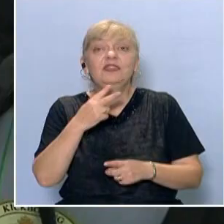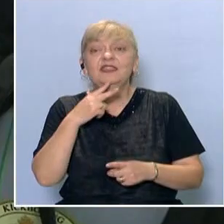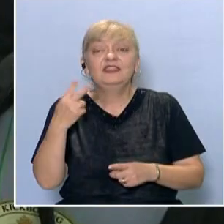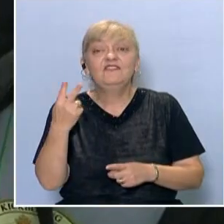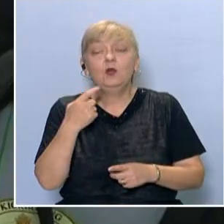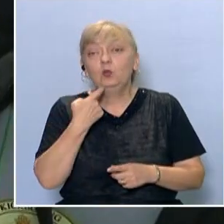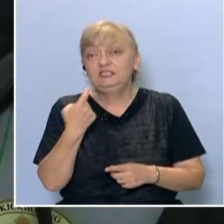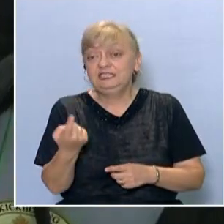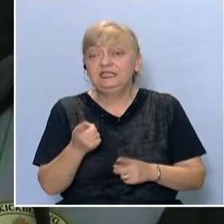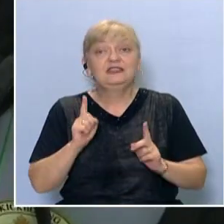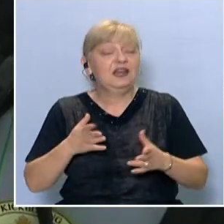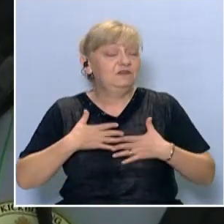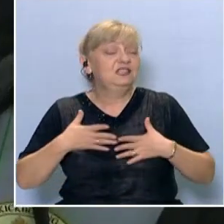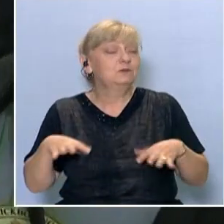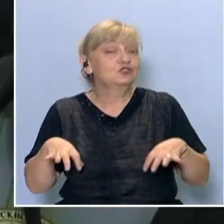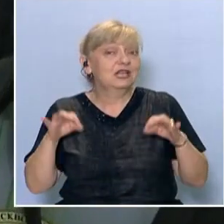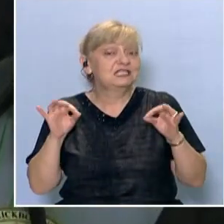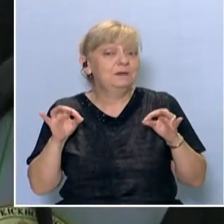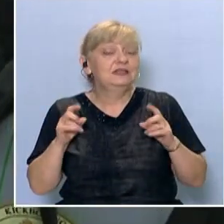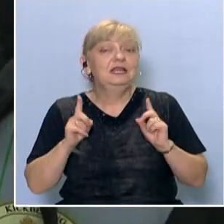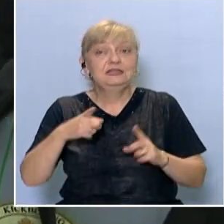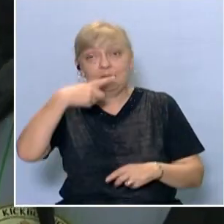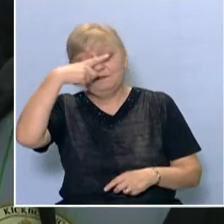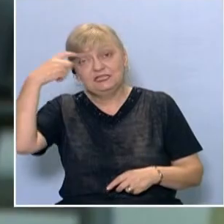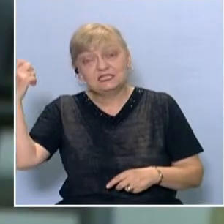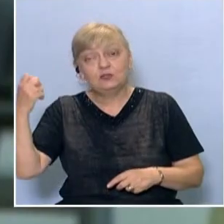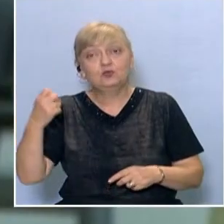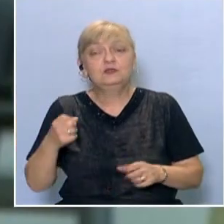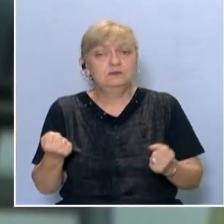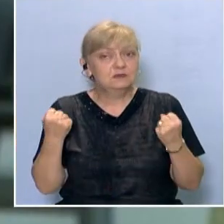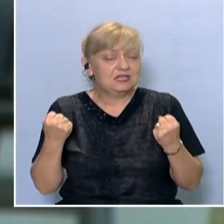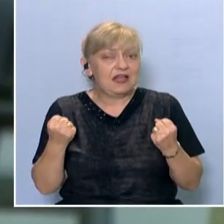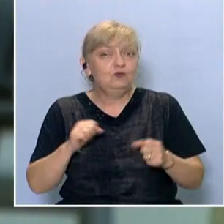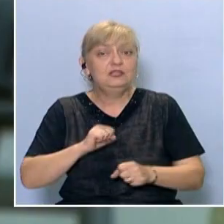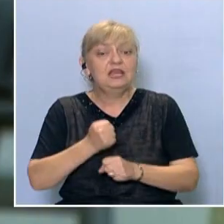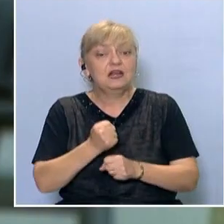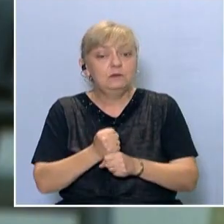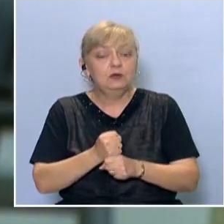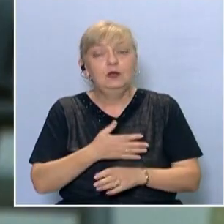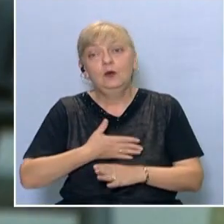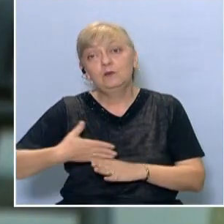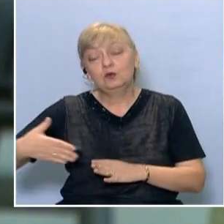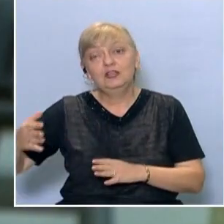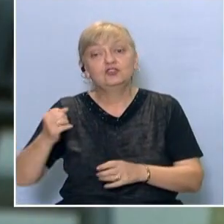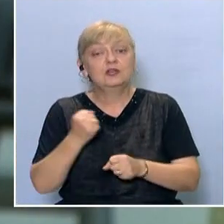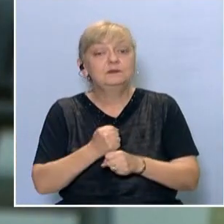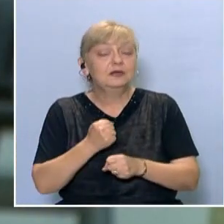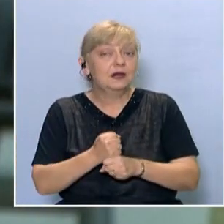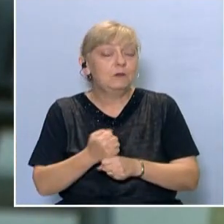но главно, нали, трябва да се трудим здраво и да работим. Продължаваме същата работа. Продължаваме да работим много